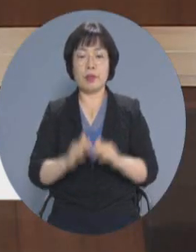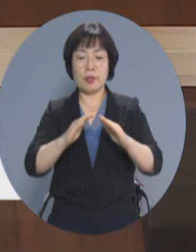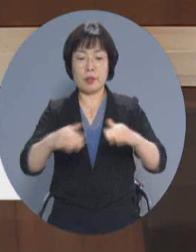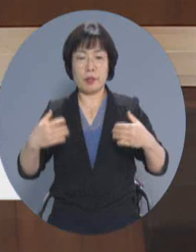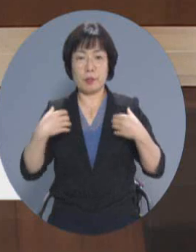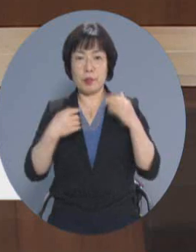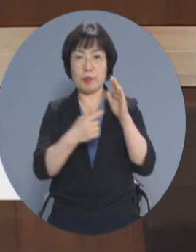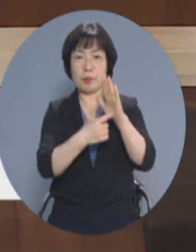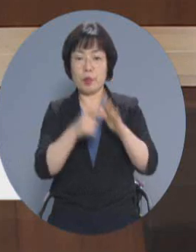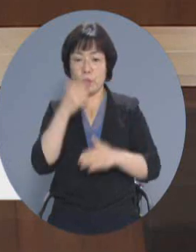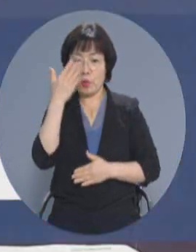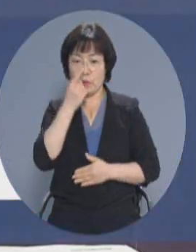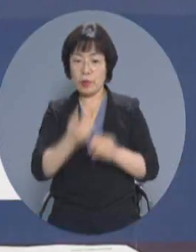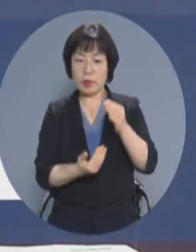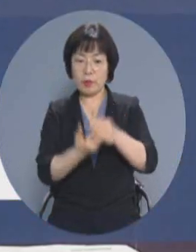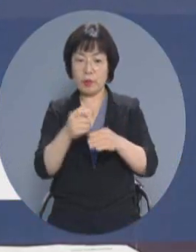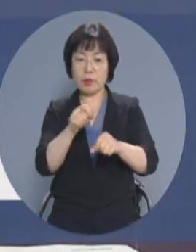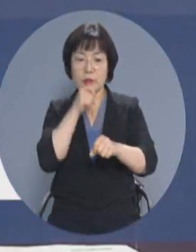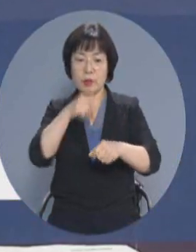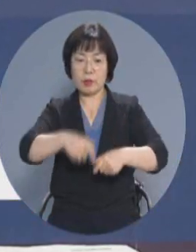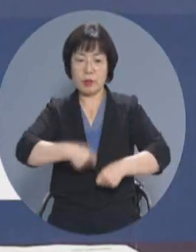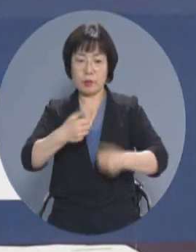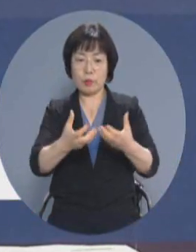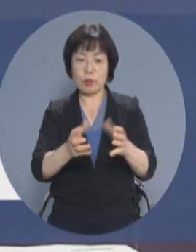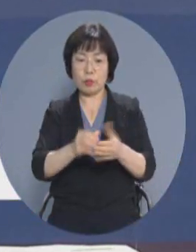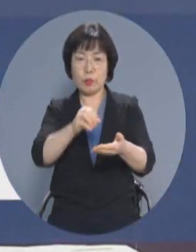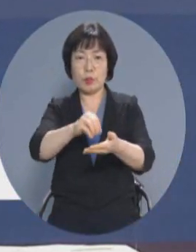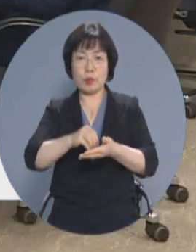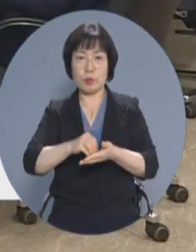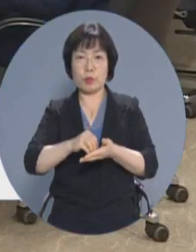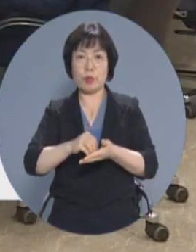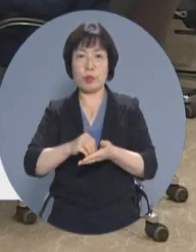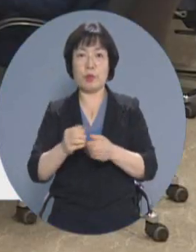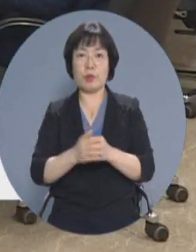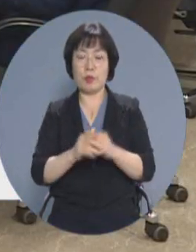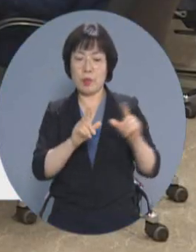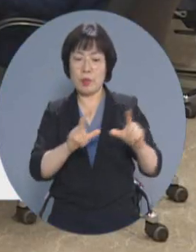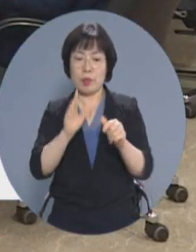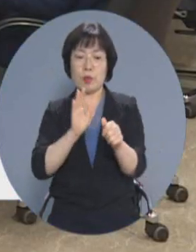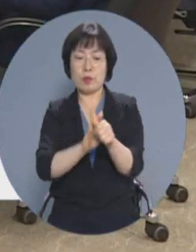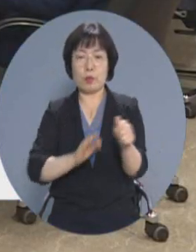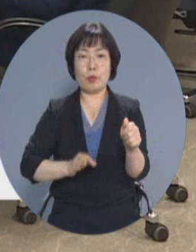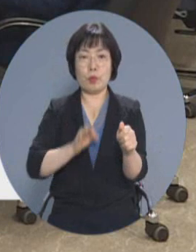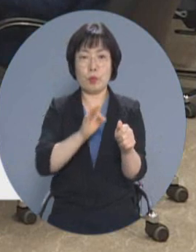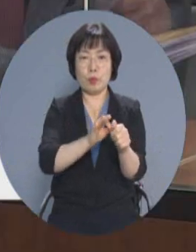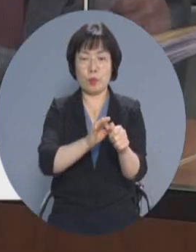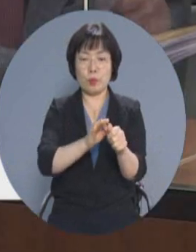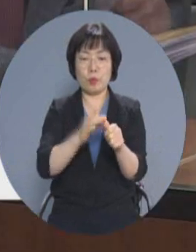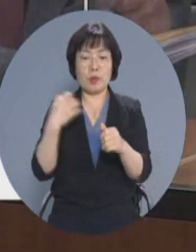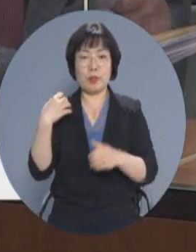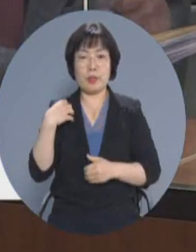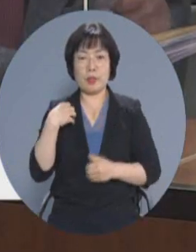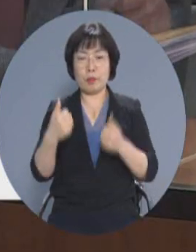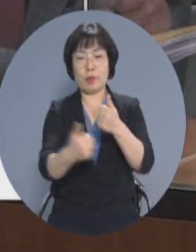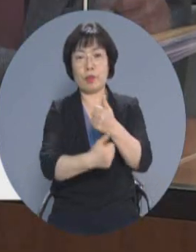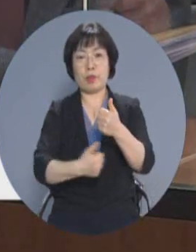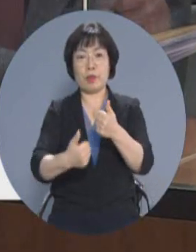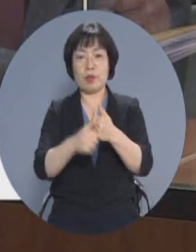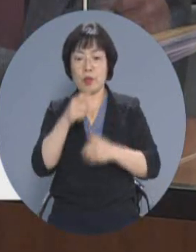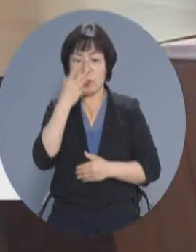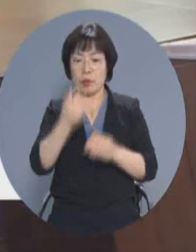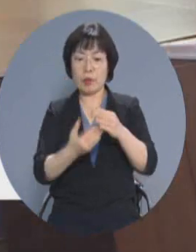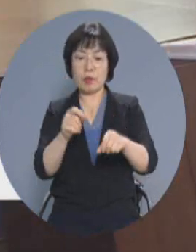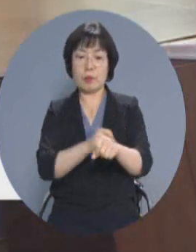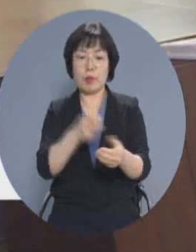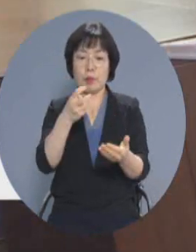전라남도에 따르면 여순 사건 진상규명에 대한 신고를 접수받고 생활지원금 집행 등을 처리하는 위원회가 여순